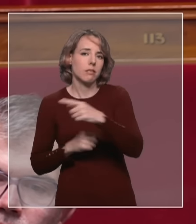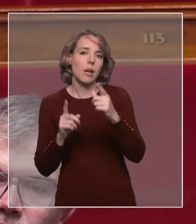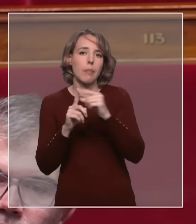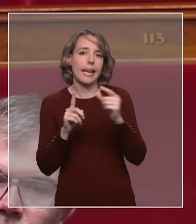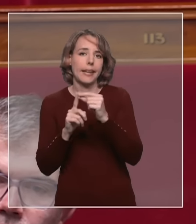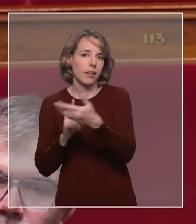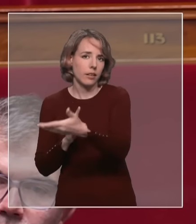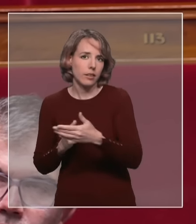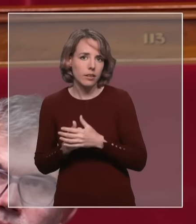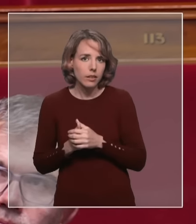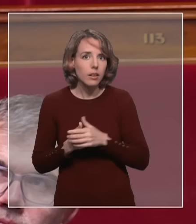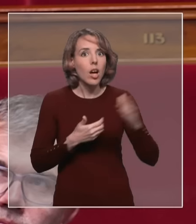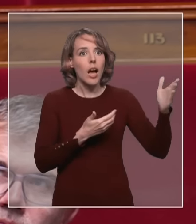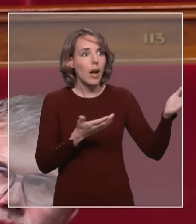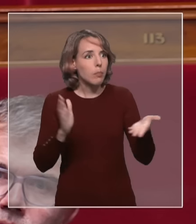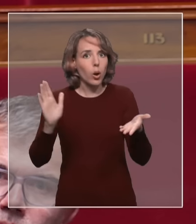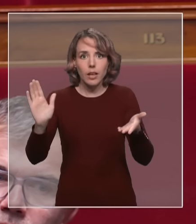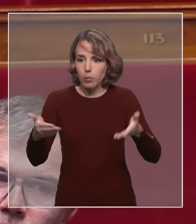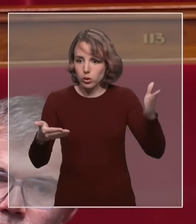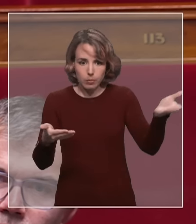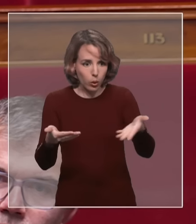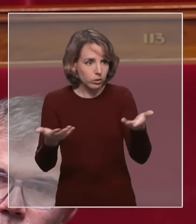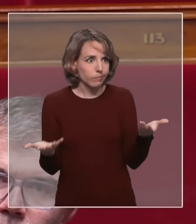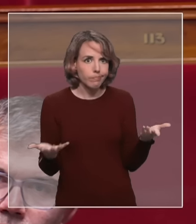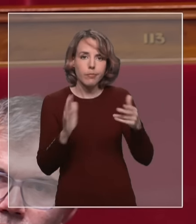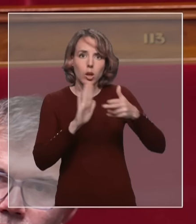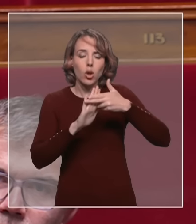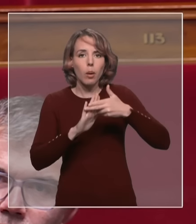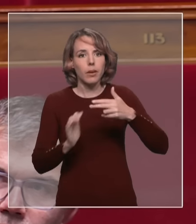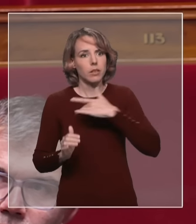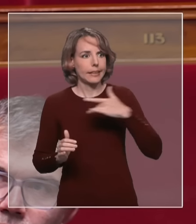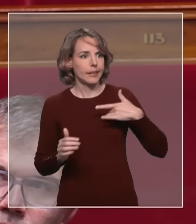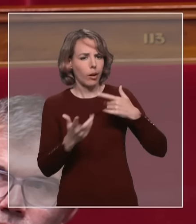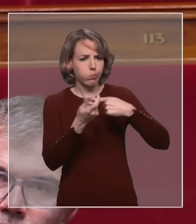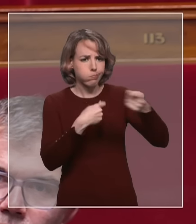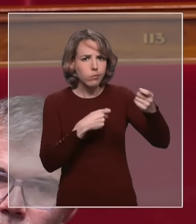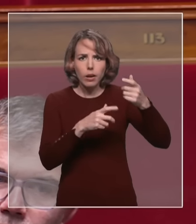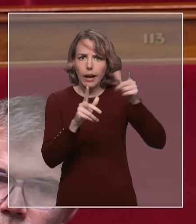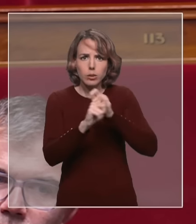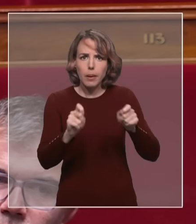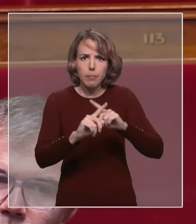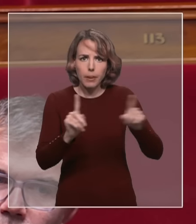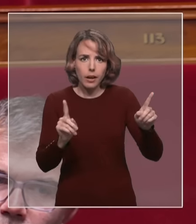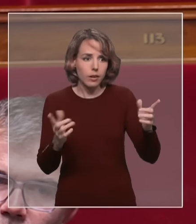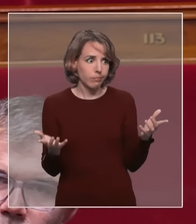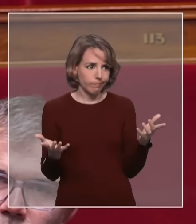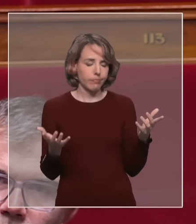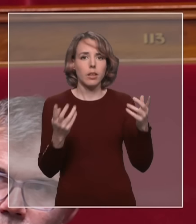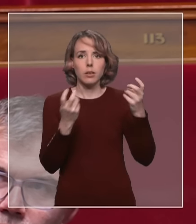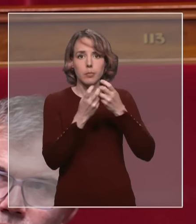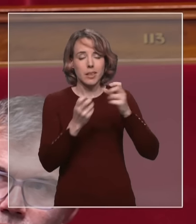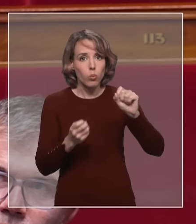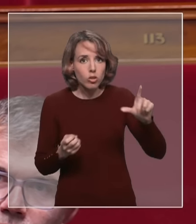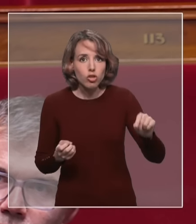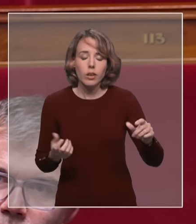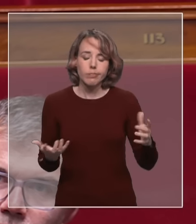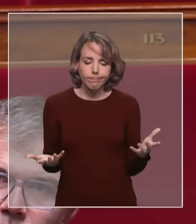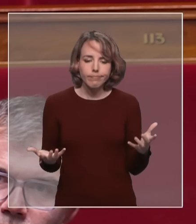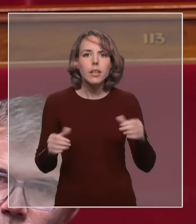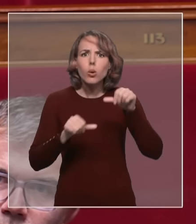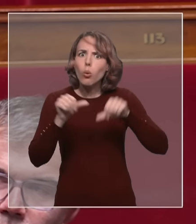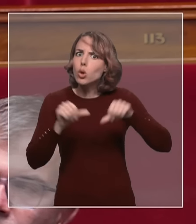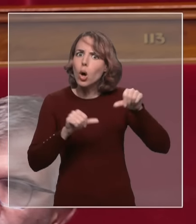produits importés qui ne respectent pas les normes sanitaires, sociales et environnementales. Ce n'est pas de la concurrence, madame la